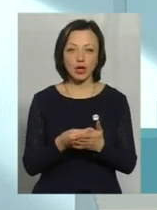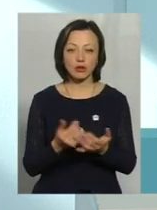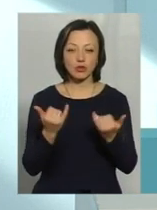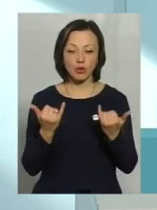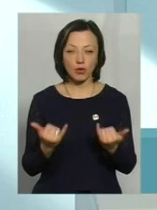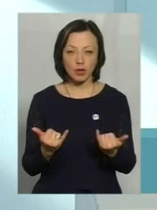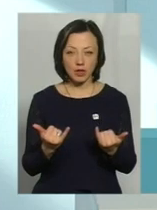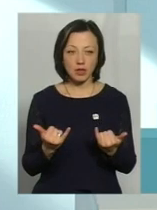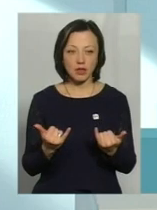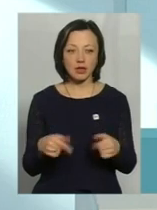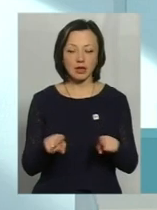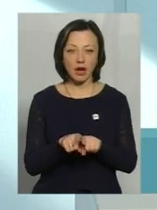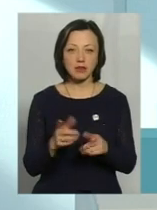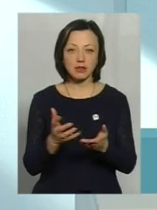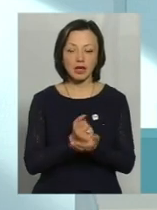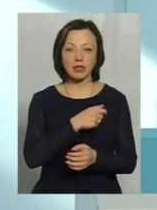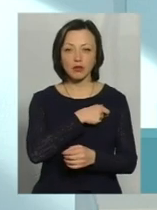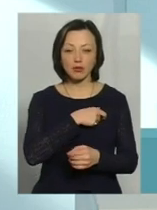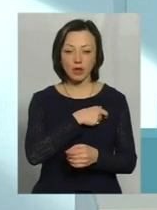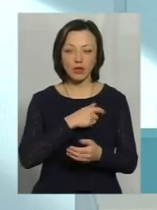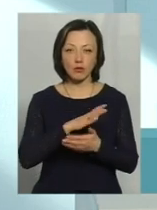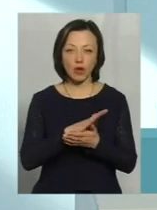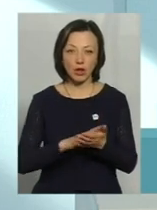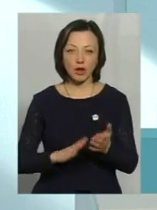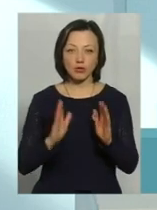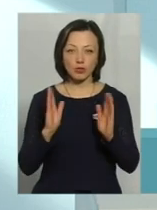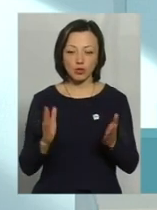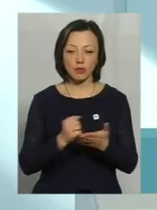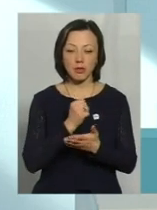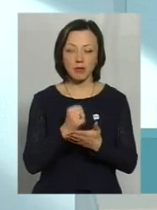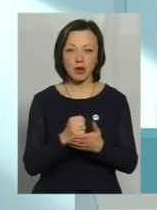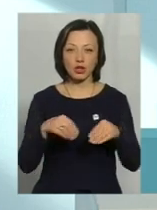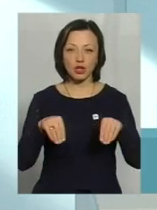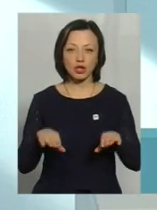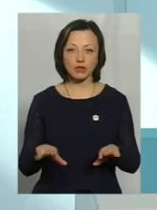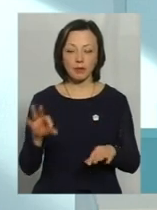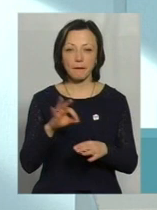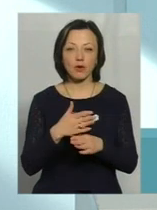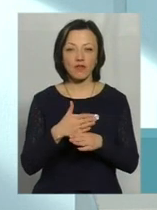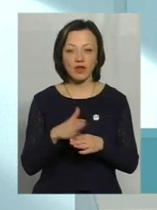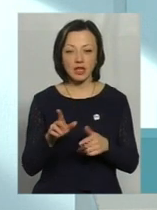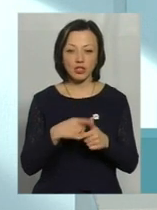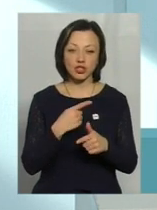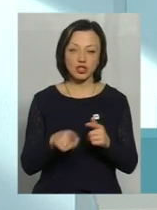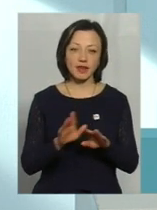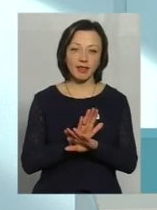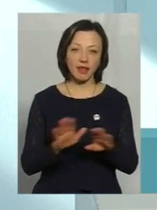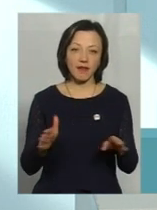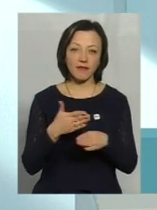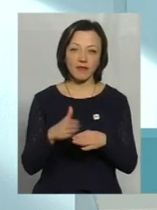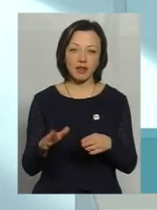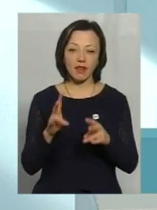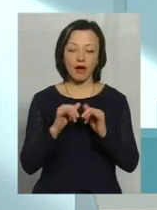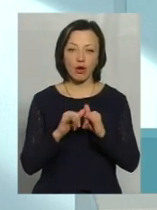сьогодні складається так, що депутати в подальшому будуть приймати рішення щодо виділення чи не виділення коштів